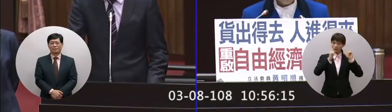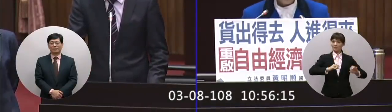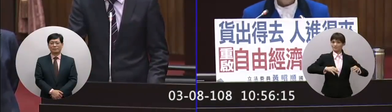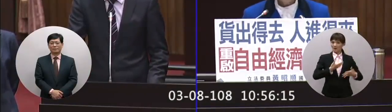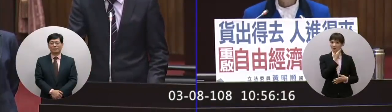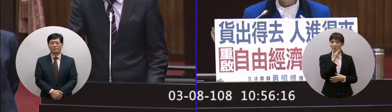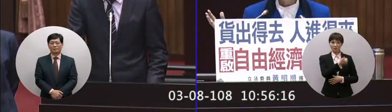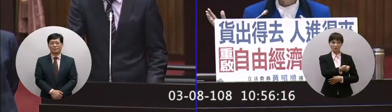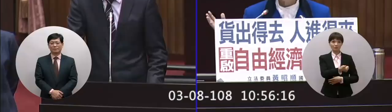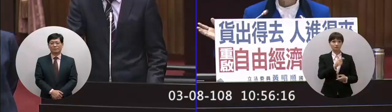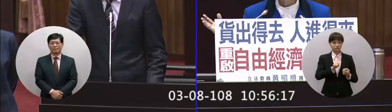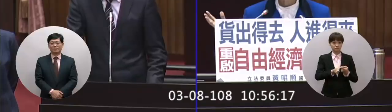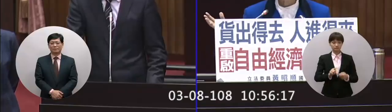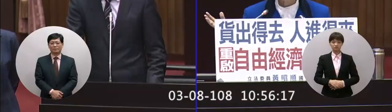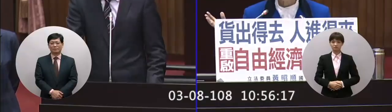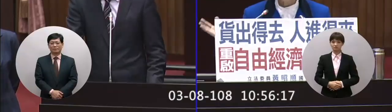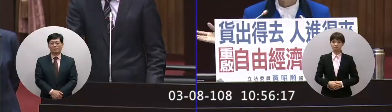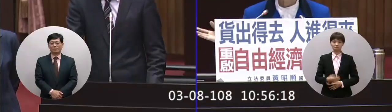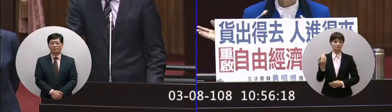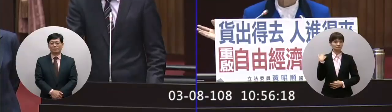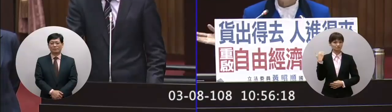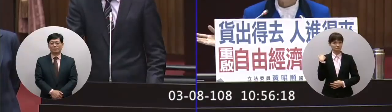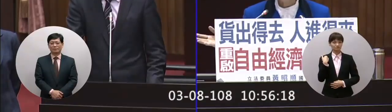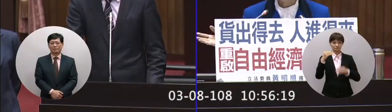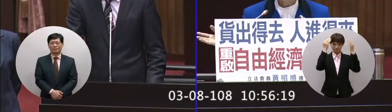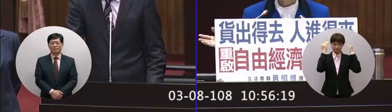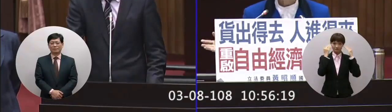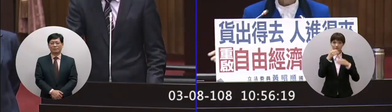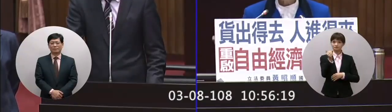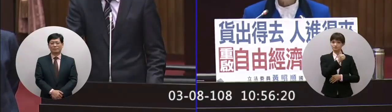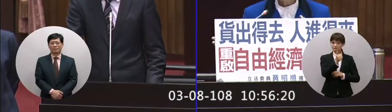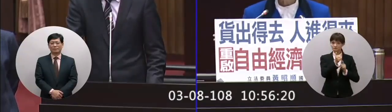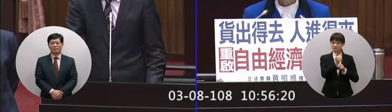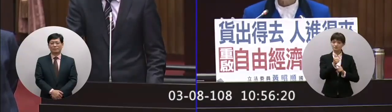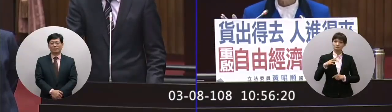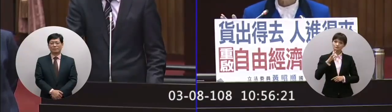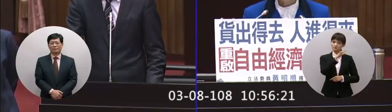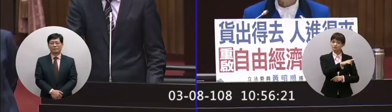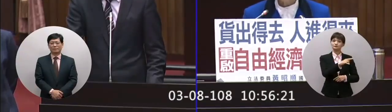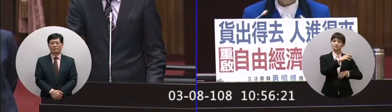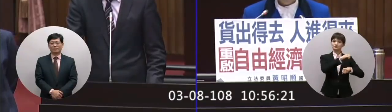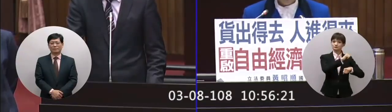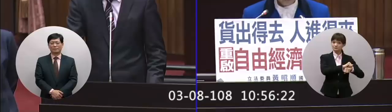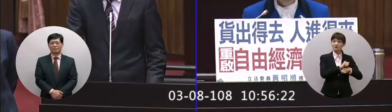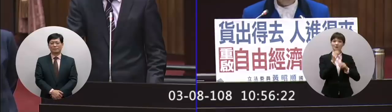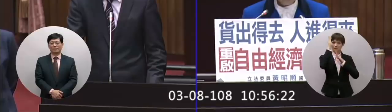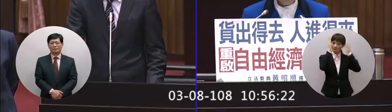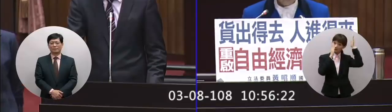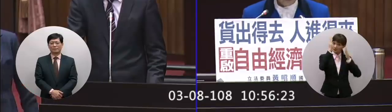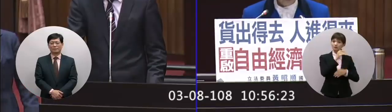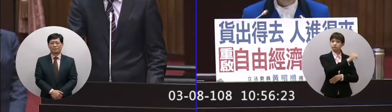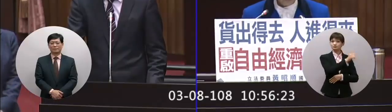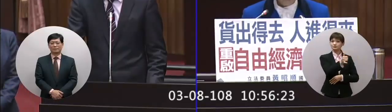想前面韩国瑜在新加坡、马来西亚走了一段，现在你在日本用这